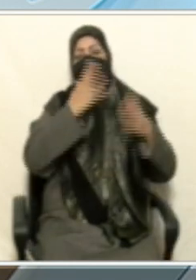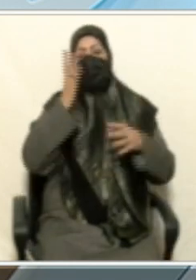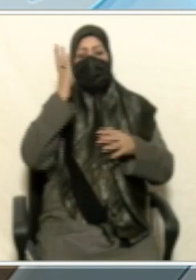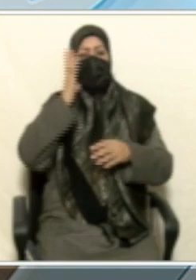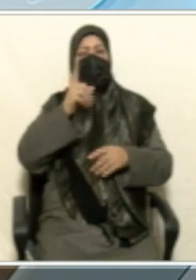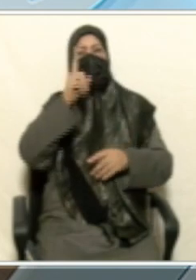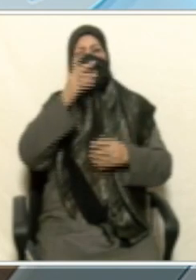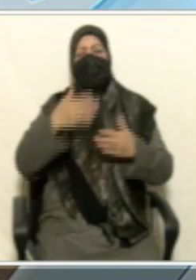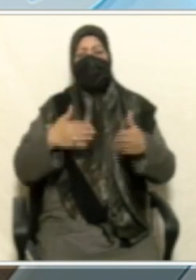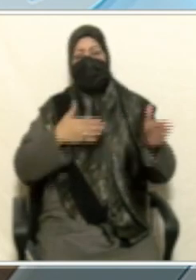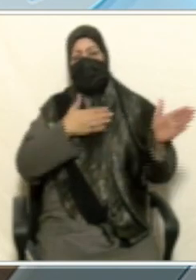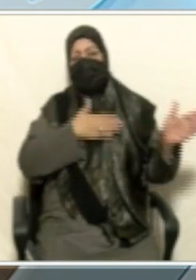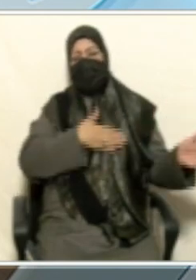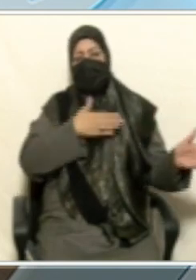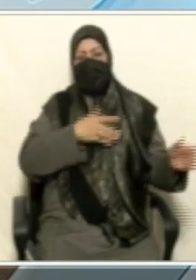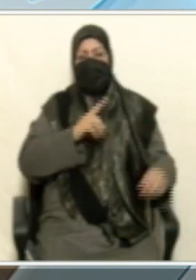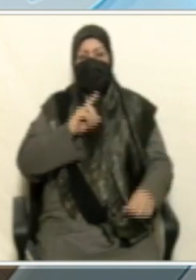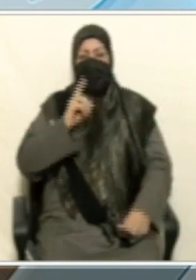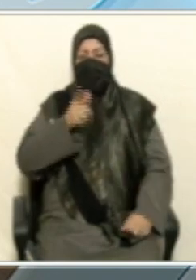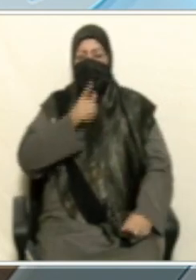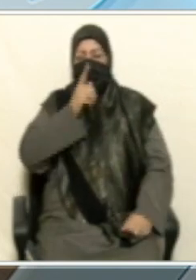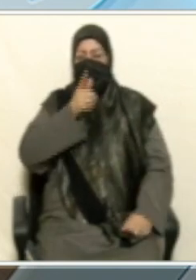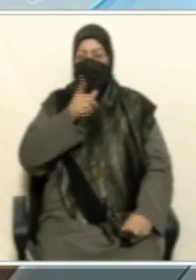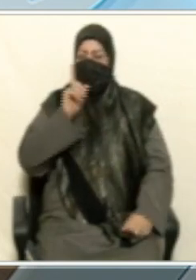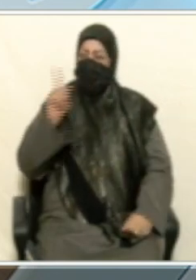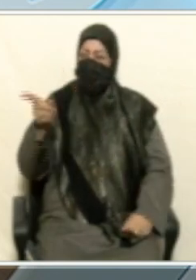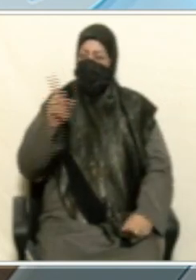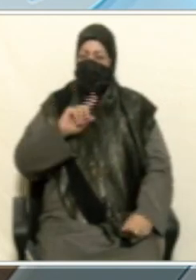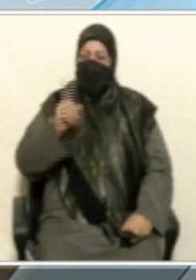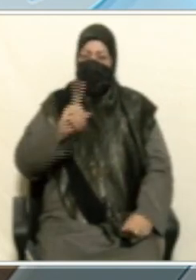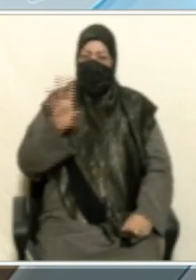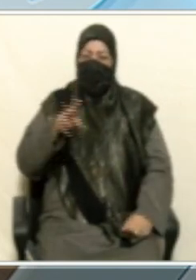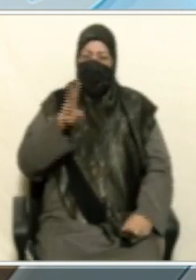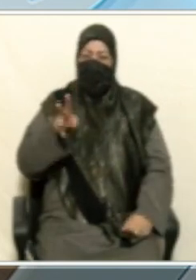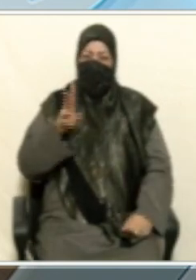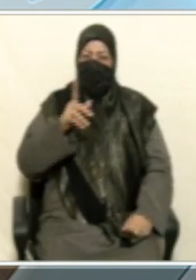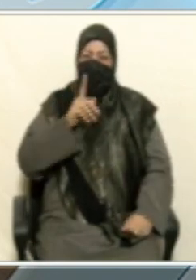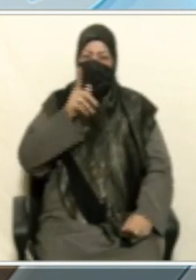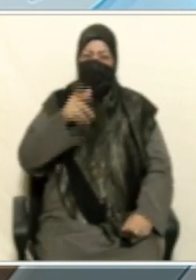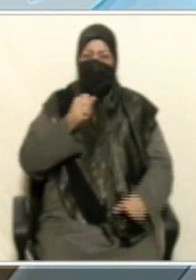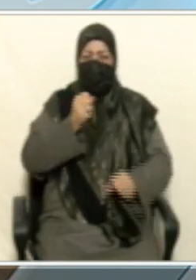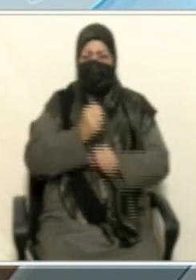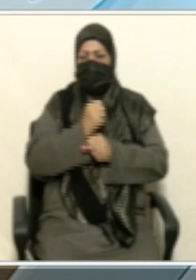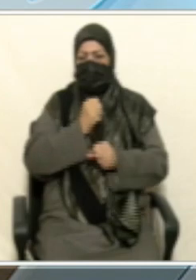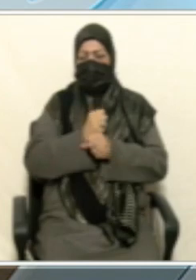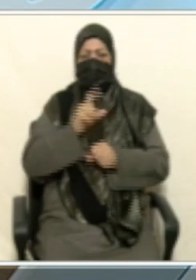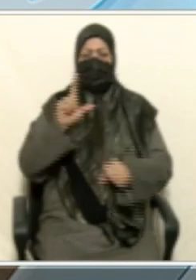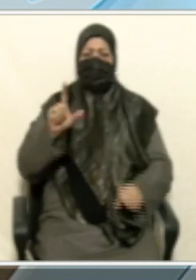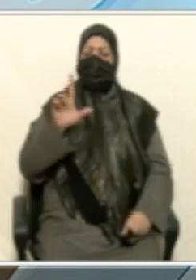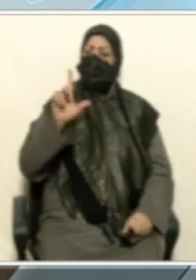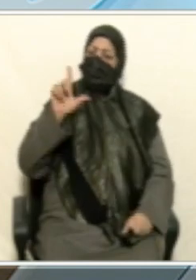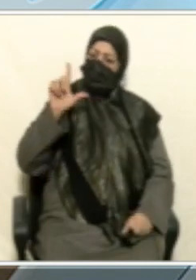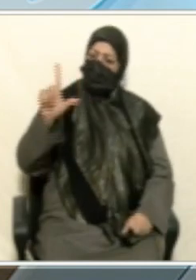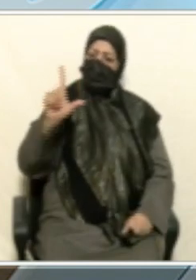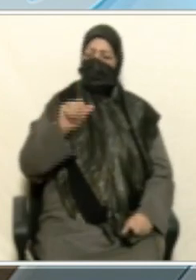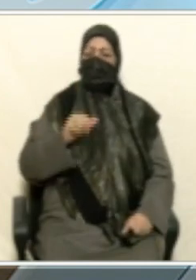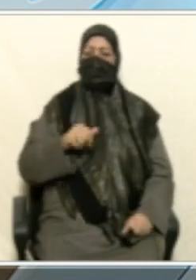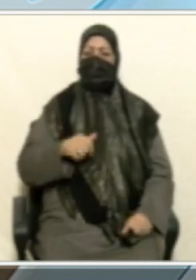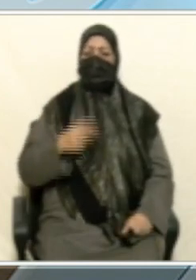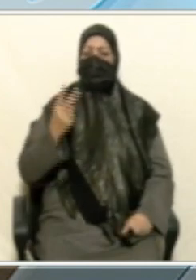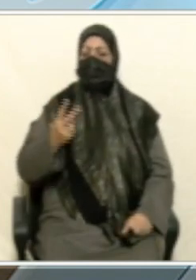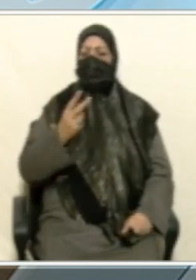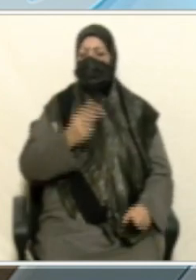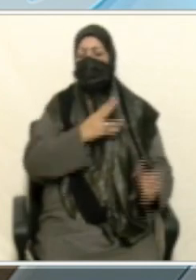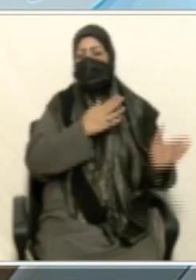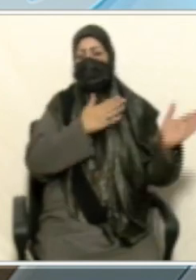هناك من أنكر علي، فهل ما فعلته صحيح أو خطأ؟ ما فعلته صحيح وهو يعني موروث عن رسول الله